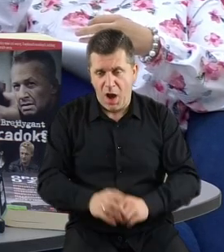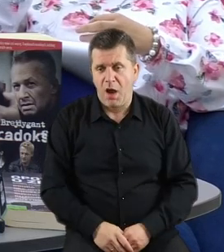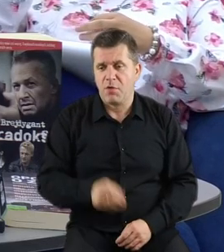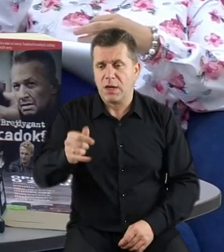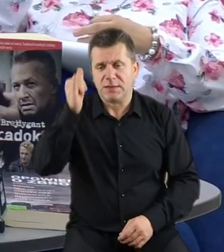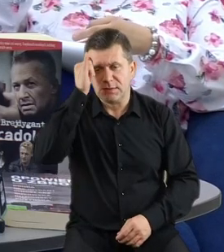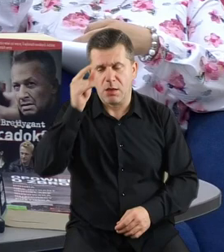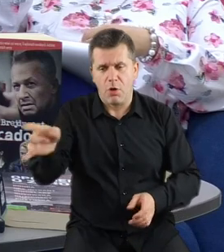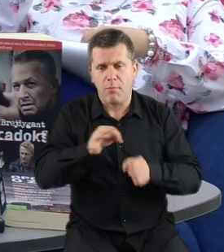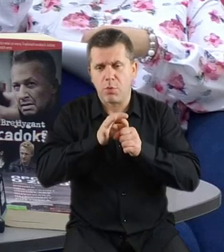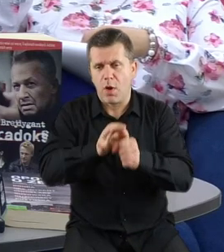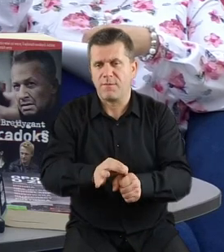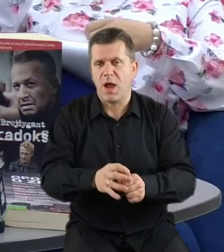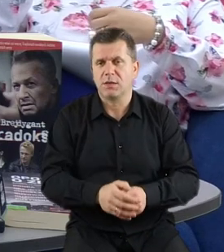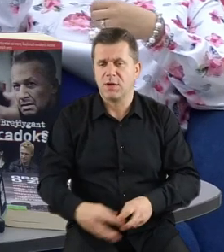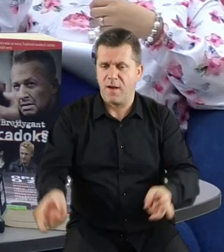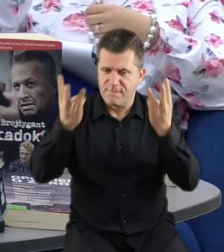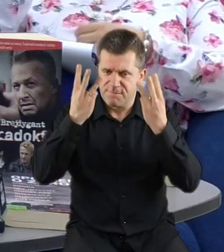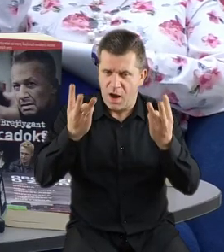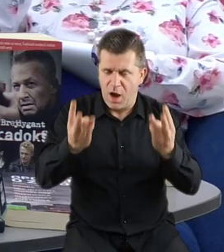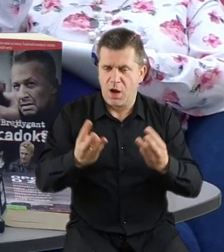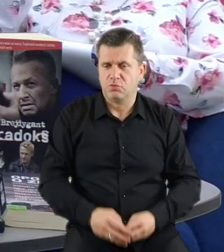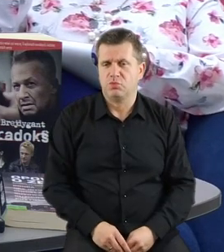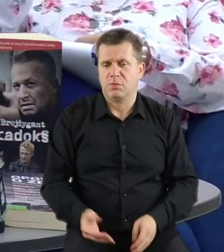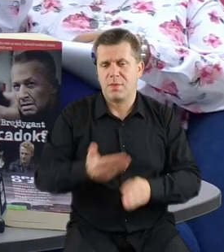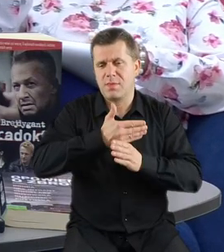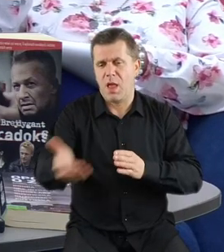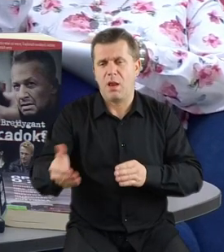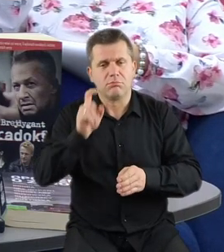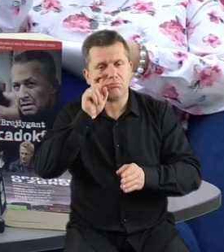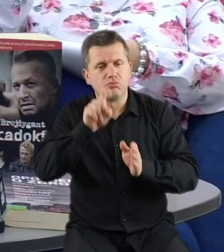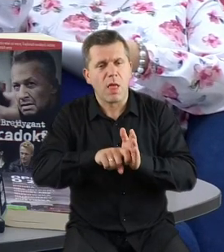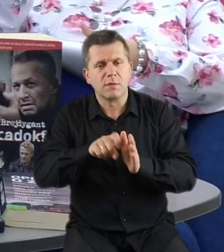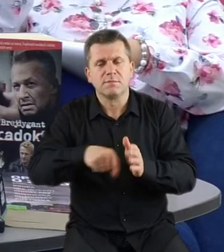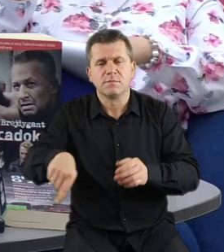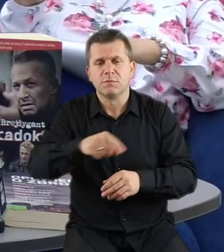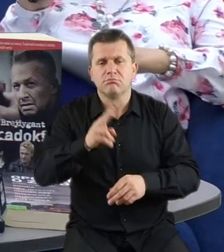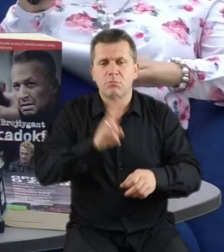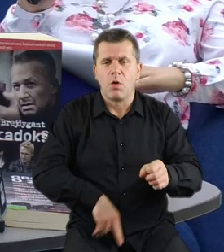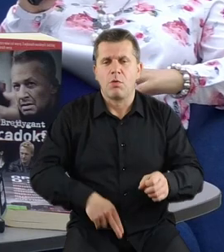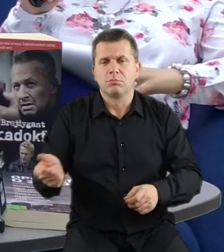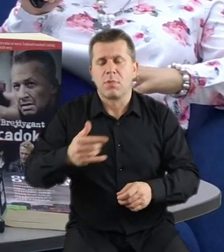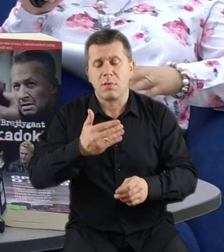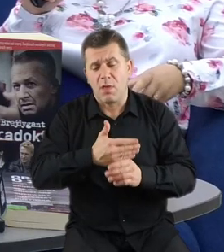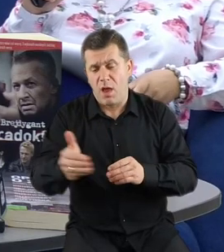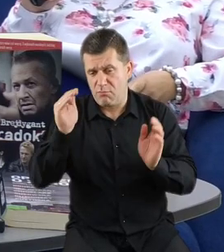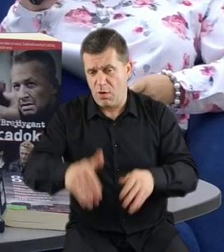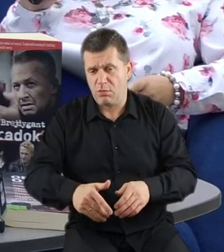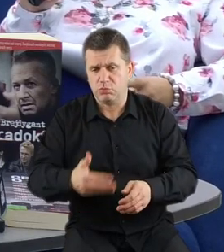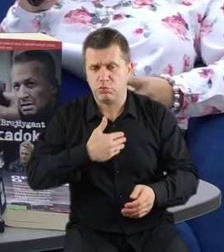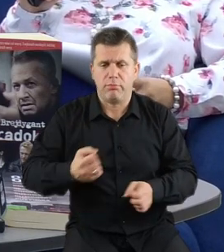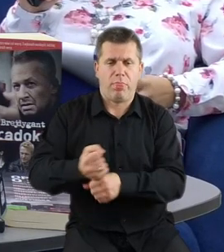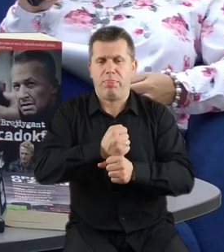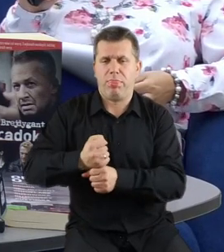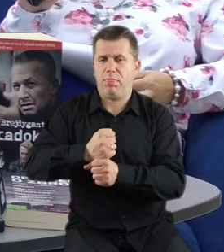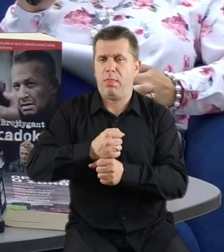I właściwie ten sen naprowadza ją na ważny element dalszego śledztwa. Gdyby nie ten sen, to być może ona by utkwiła